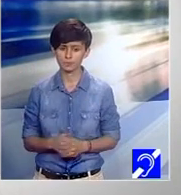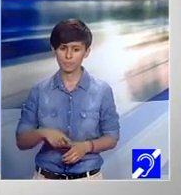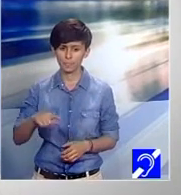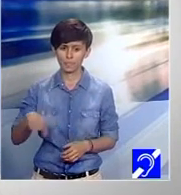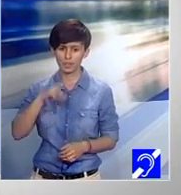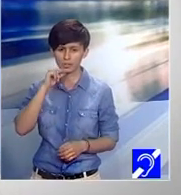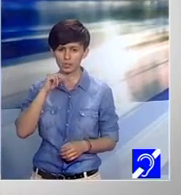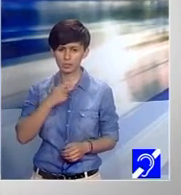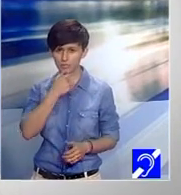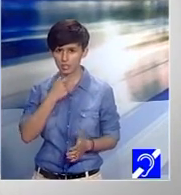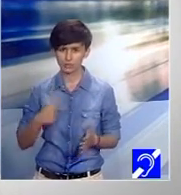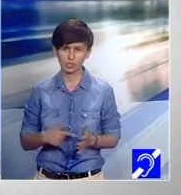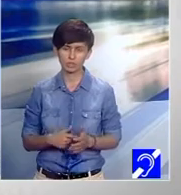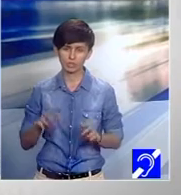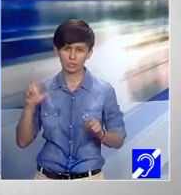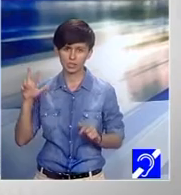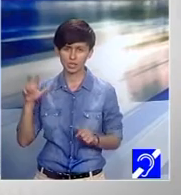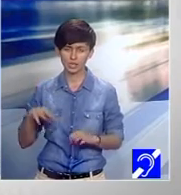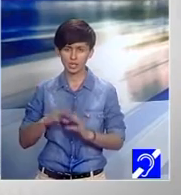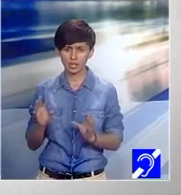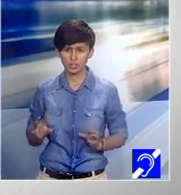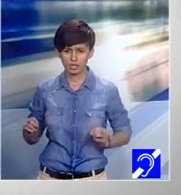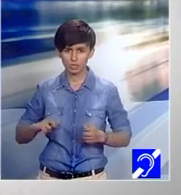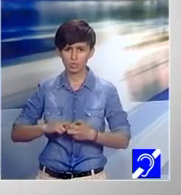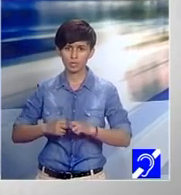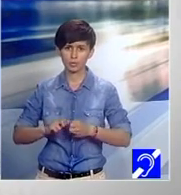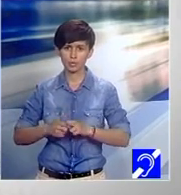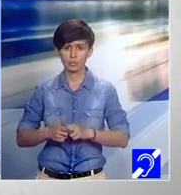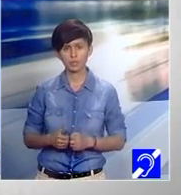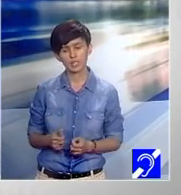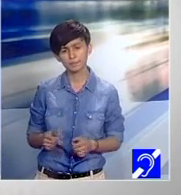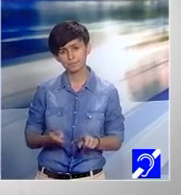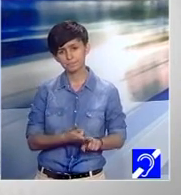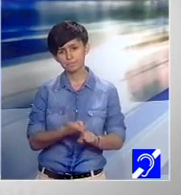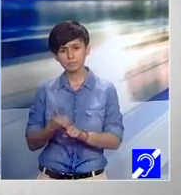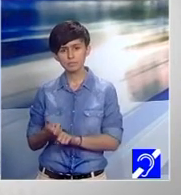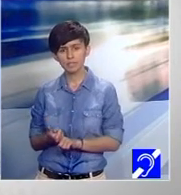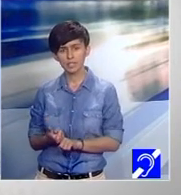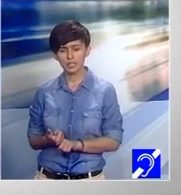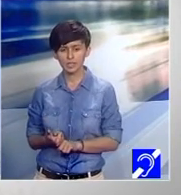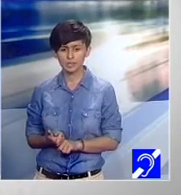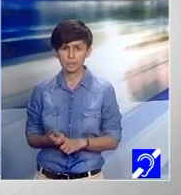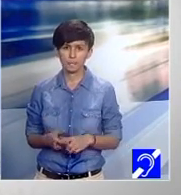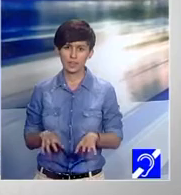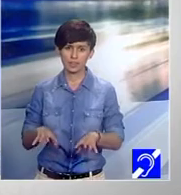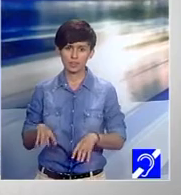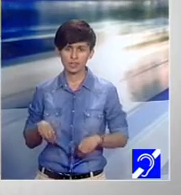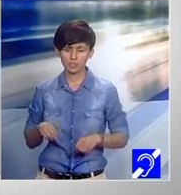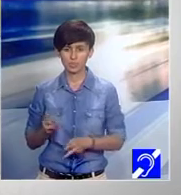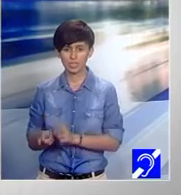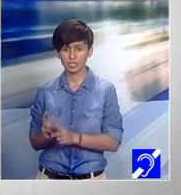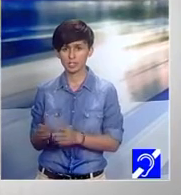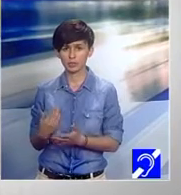anul 2003, în care în România problemele legate de omologarea acestei boli, tratamentului pentru această boală,